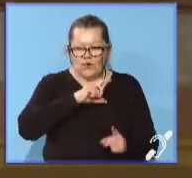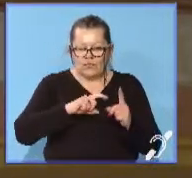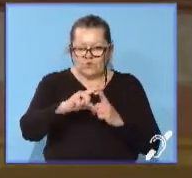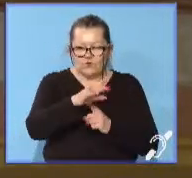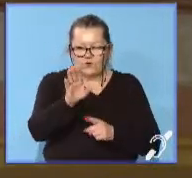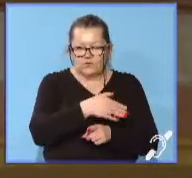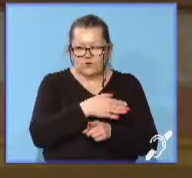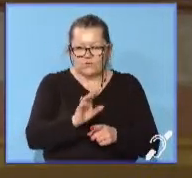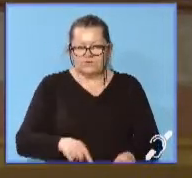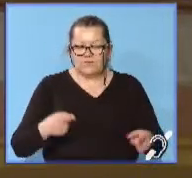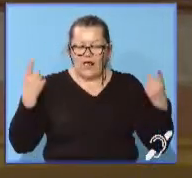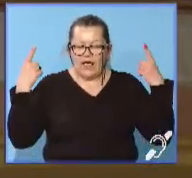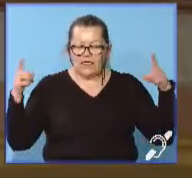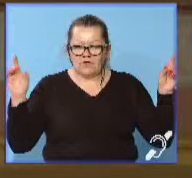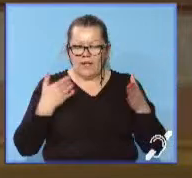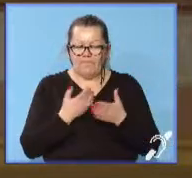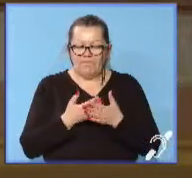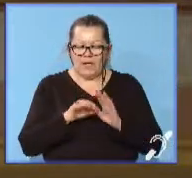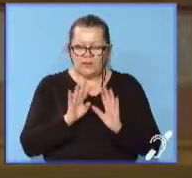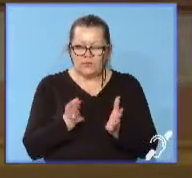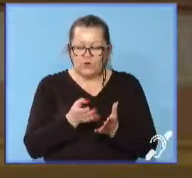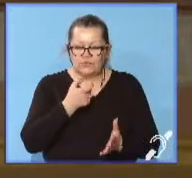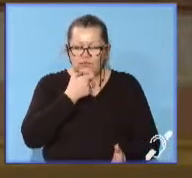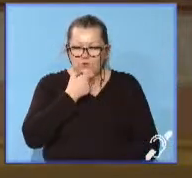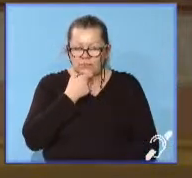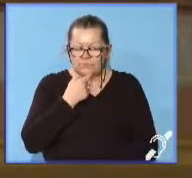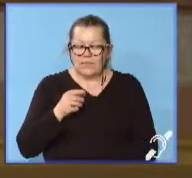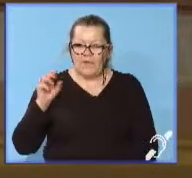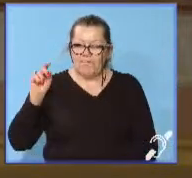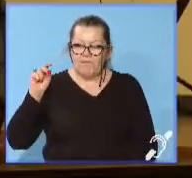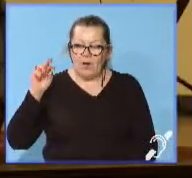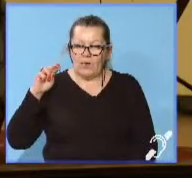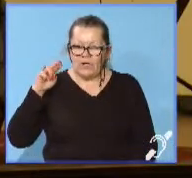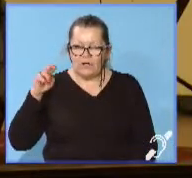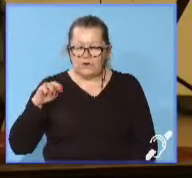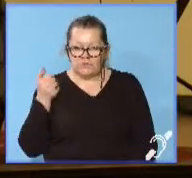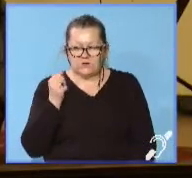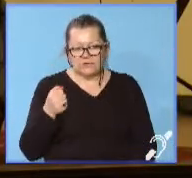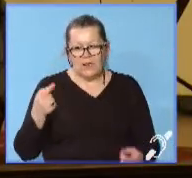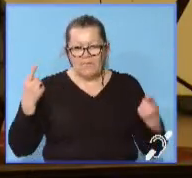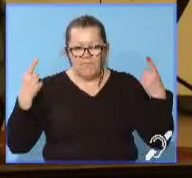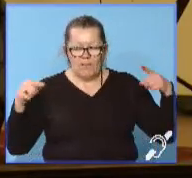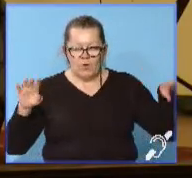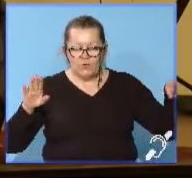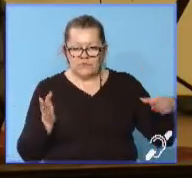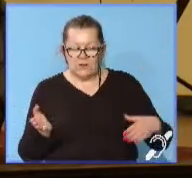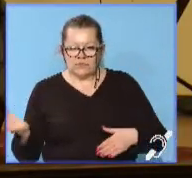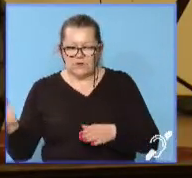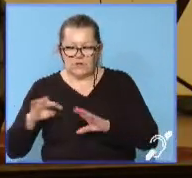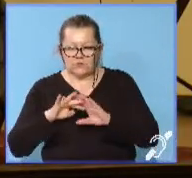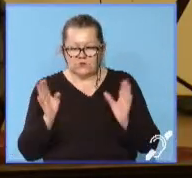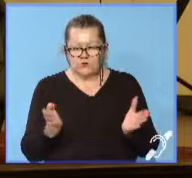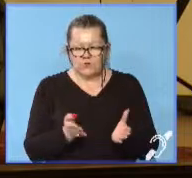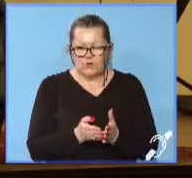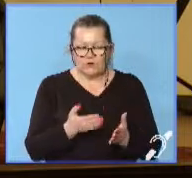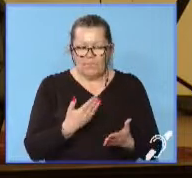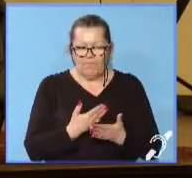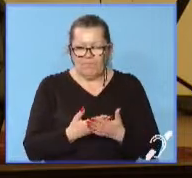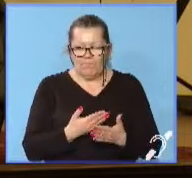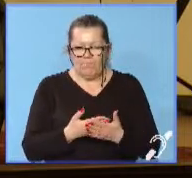naționale prin evenimente pentru toate vârstele de la recitaluri de poezii până la muzică și dans toate închinate